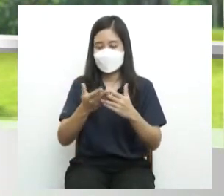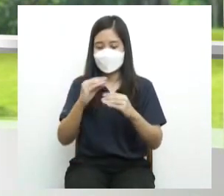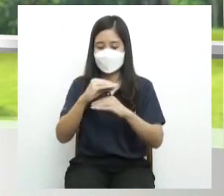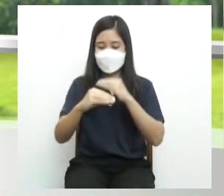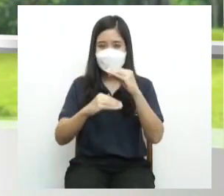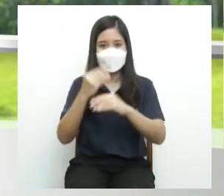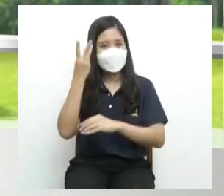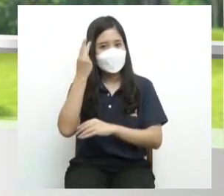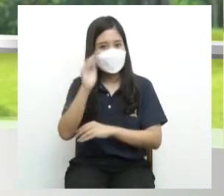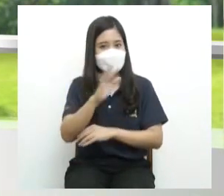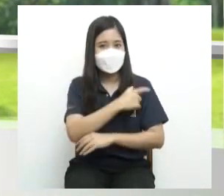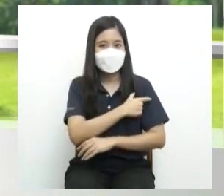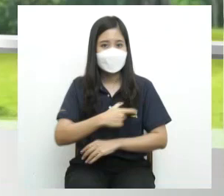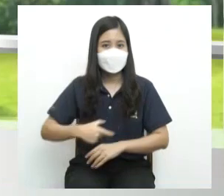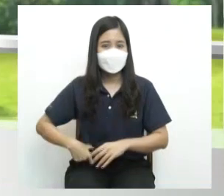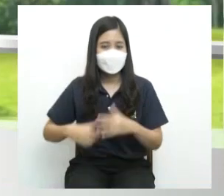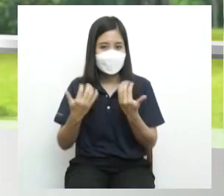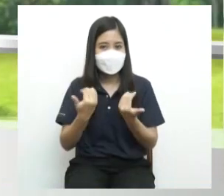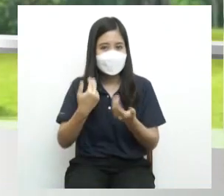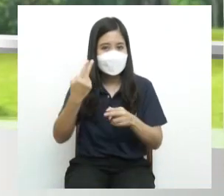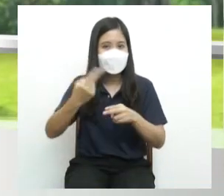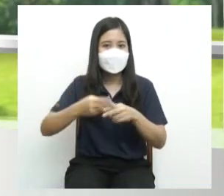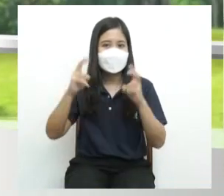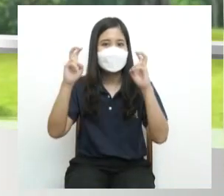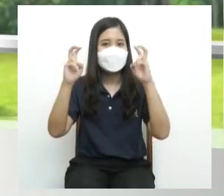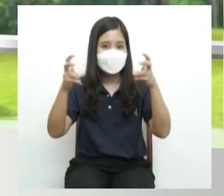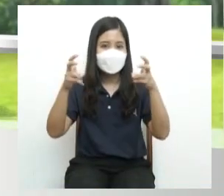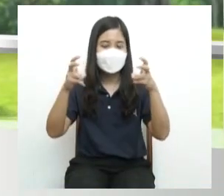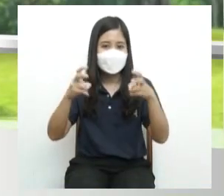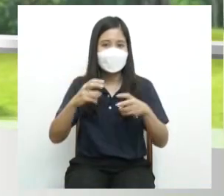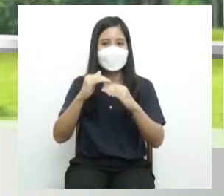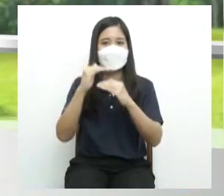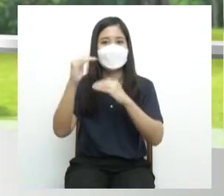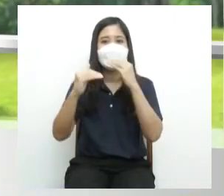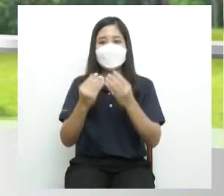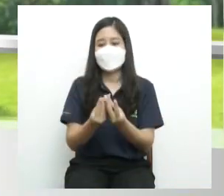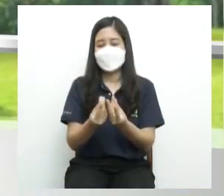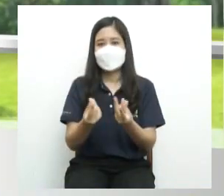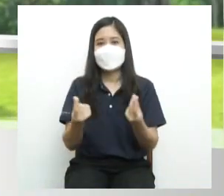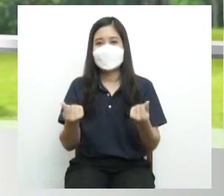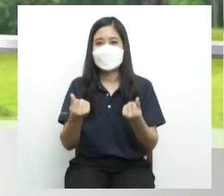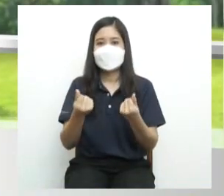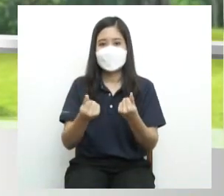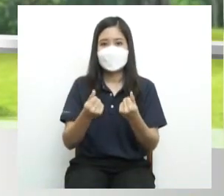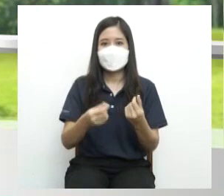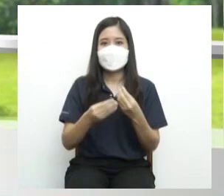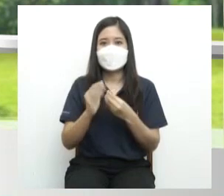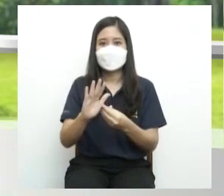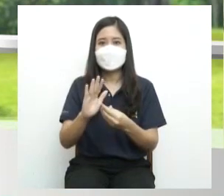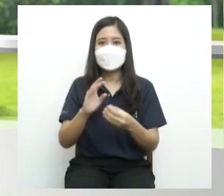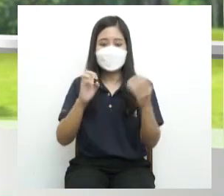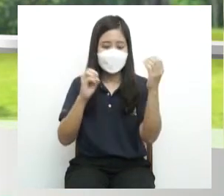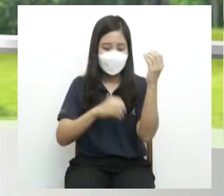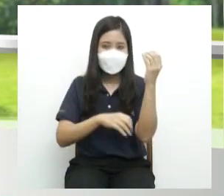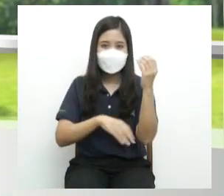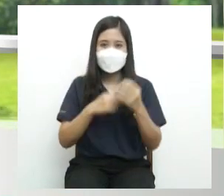าจากพระราชดำรินะคะวันนี้เราขอนำเสนอในชื่อตอนการพัฒนาดินและอนุรักษ์ดินผลิตปุ๋ยเคมีชีวภาพขอ